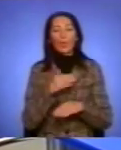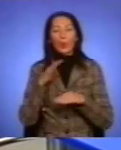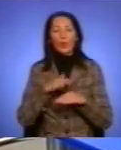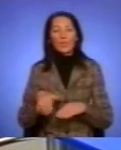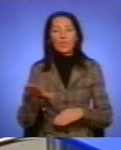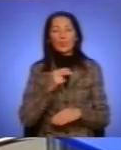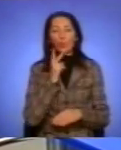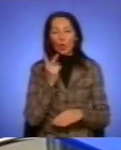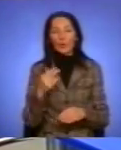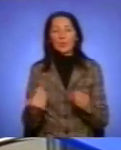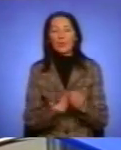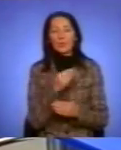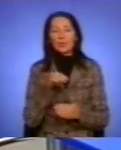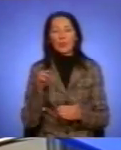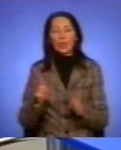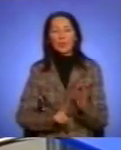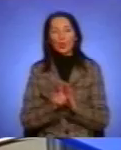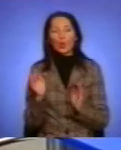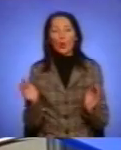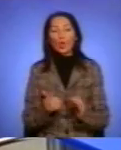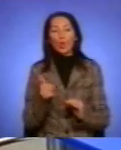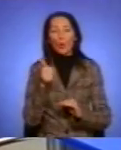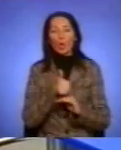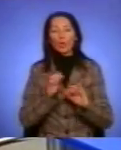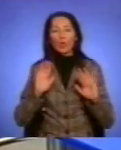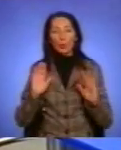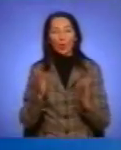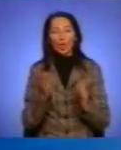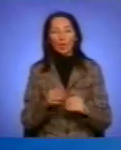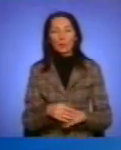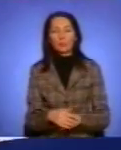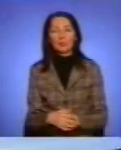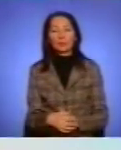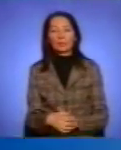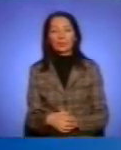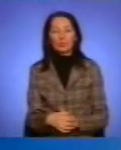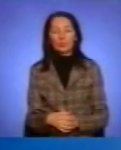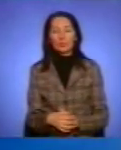вечора усім, хто дивиться Вісті ТТБ. Спочатку коротко про головні події.